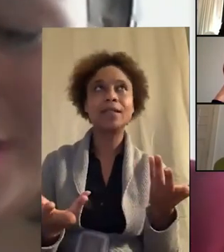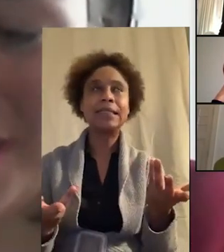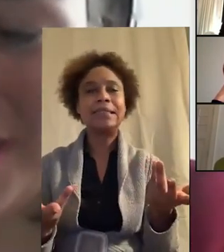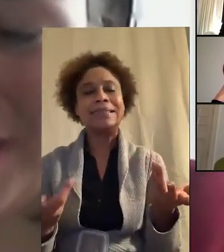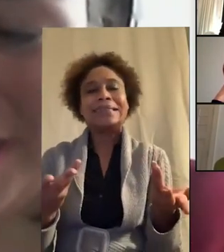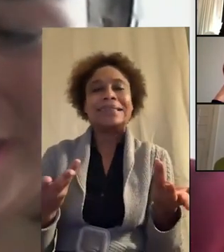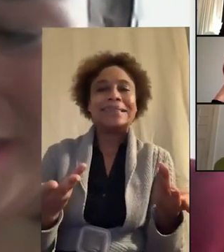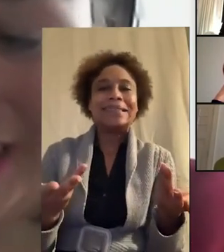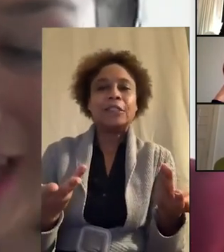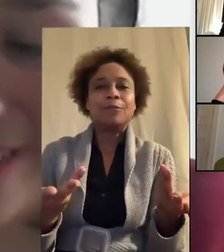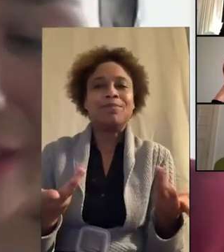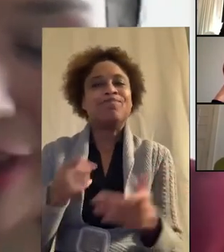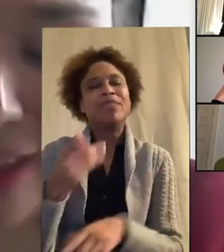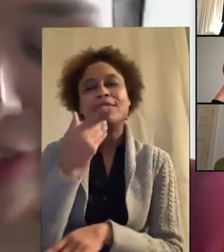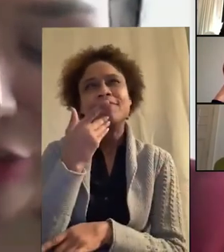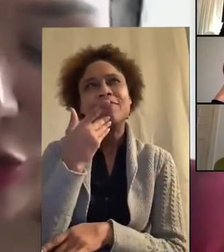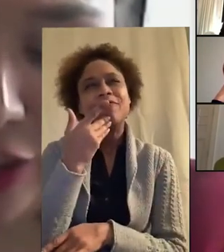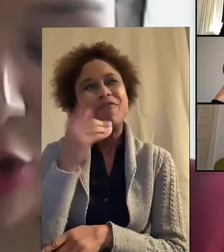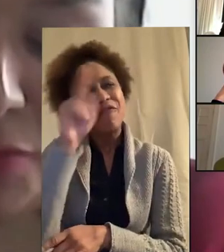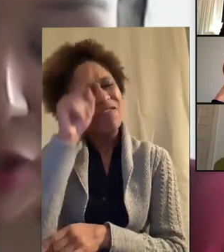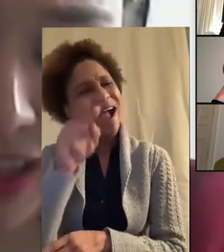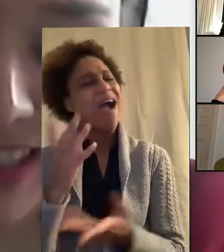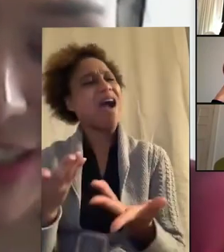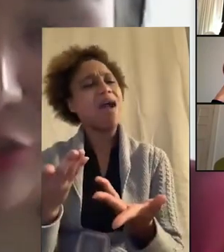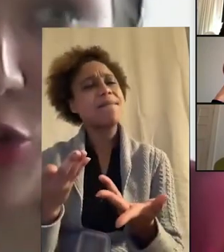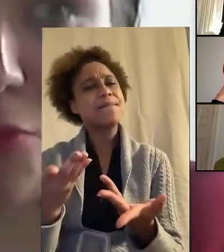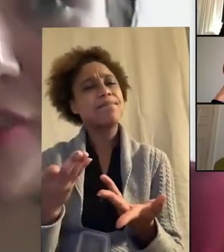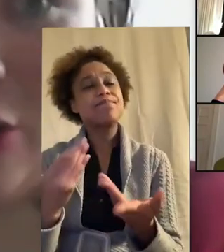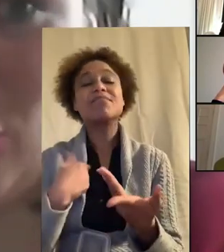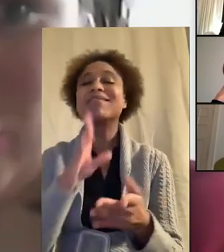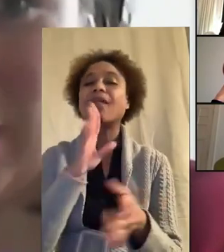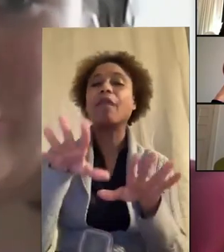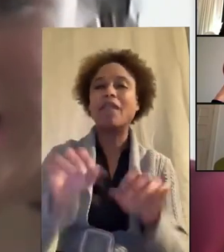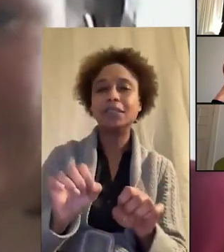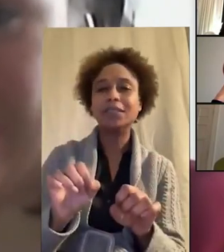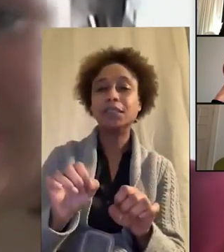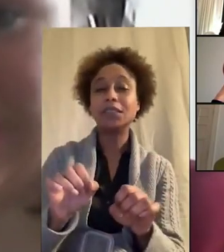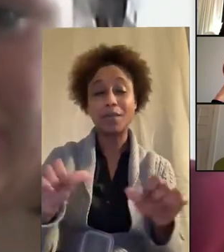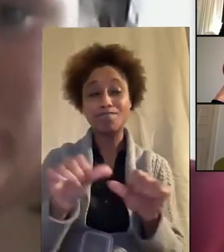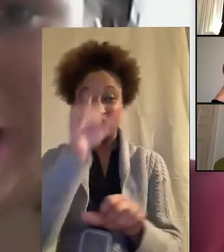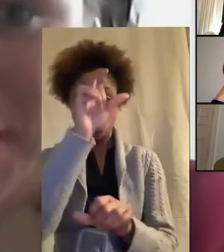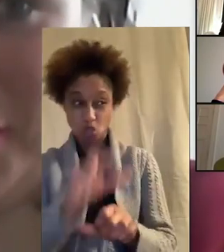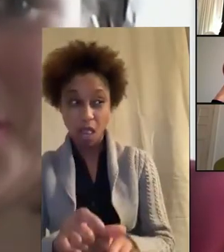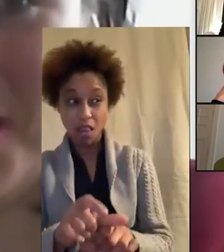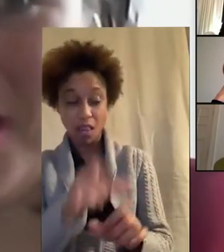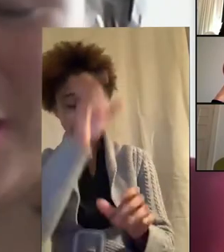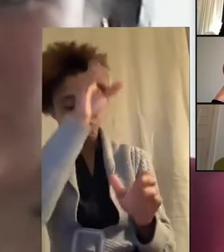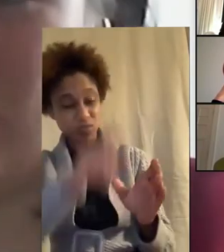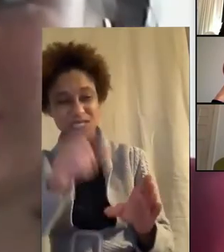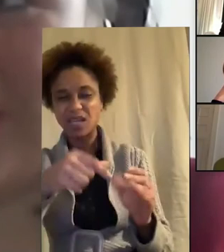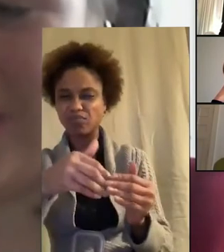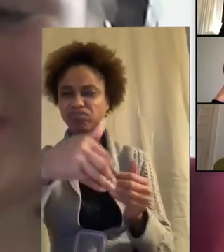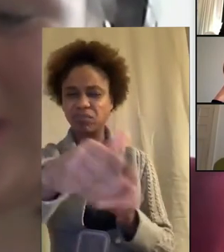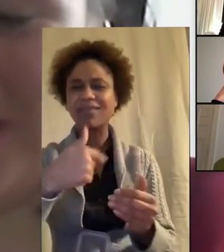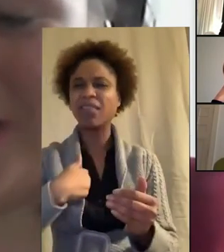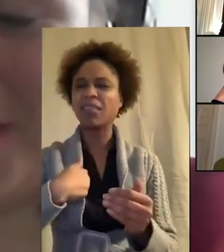ook naast ervaringsdeskundigen ook belangrijk is om gewoon ook de juiste kennis aan tafel te hebben.